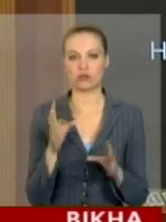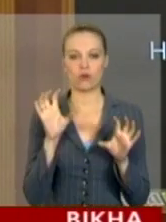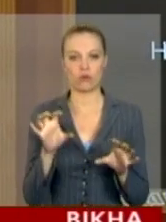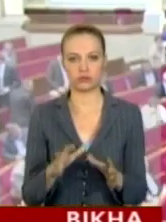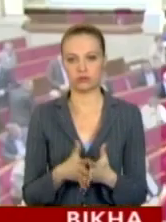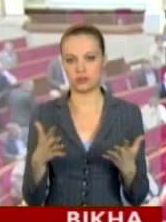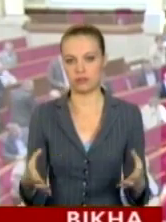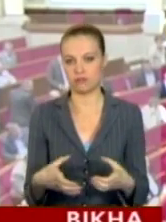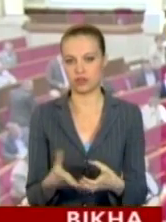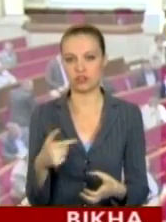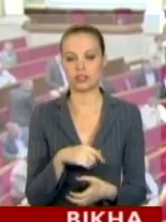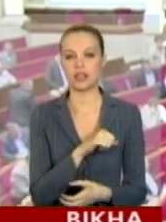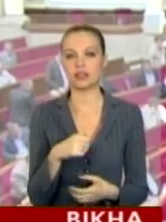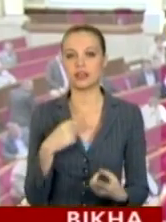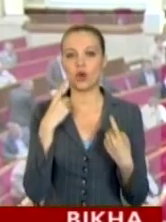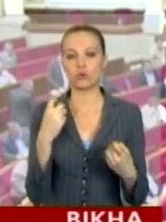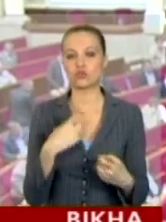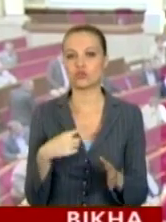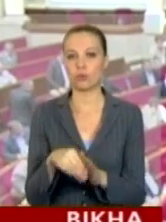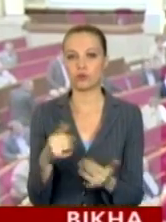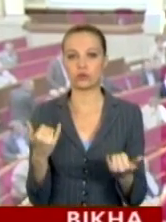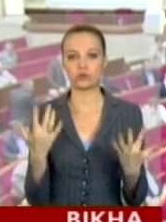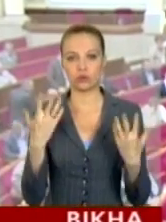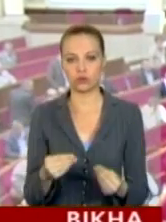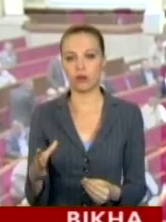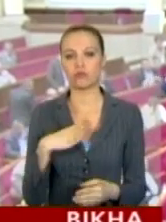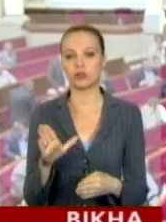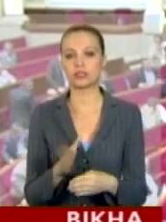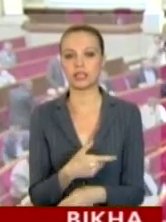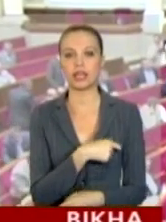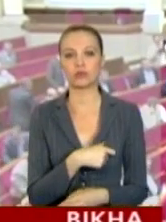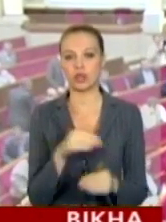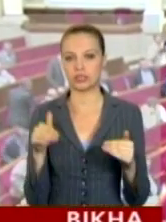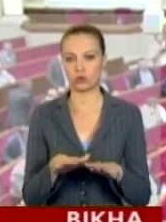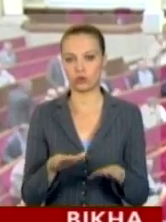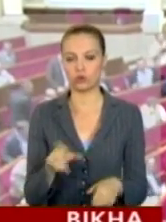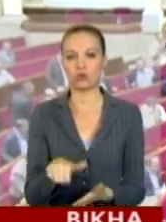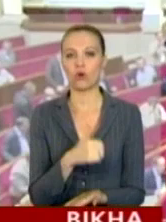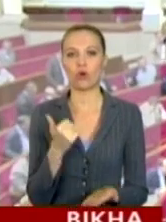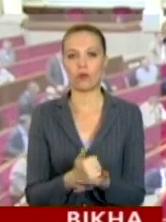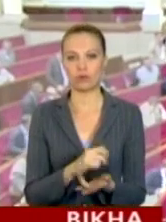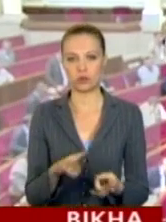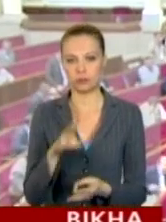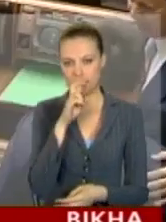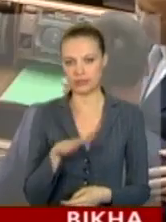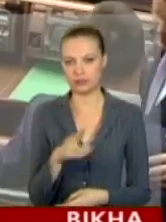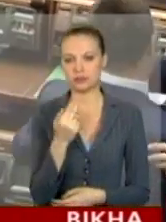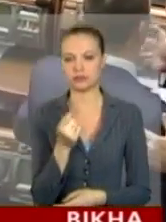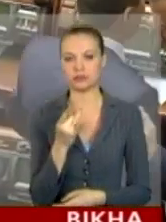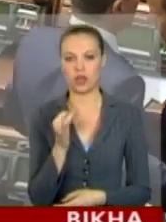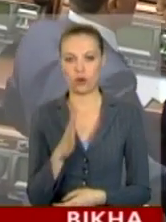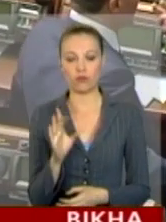конституційна більшість. Найгучнішим голосуванням сьогоднішнього дня стало зняття депутатської недоторканності з головного сепаратиста країни Олега